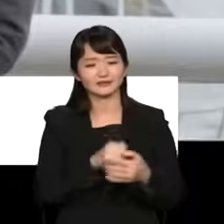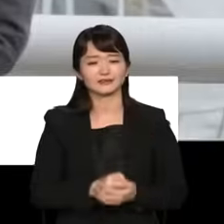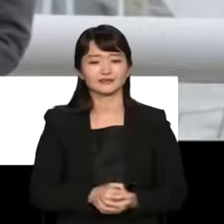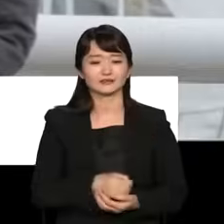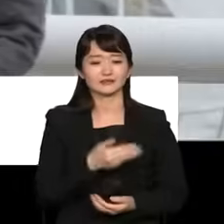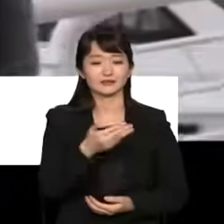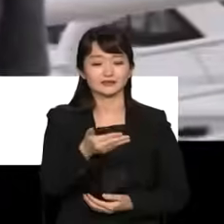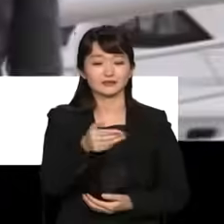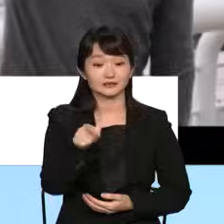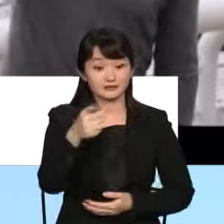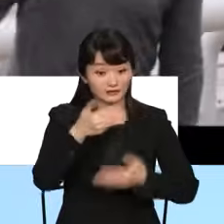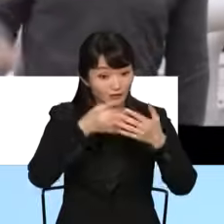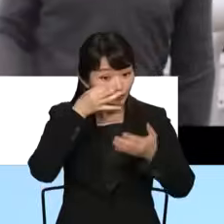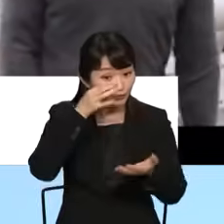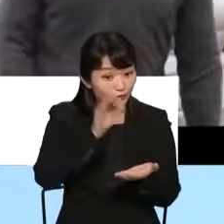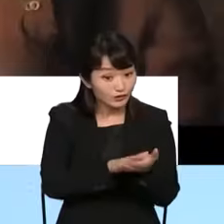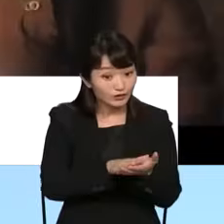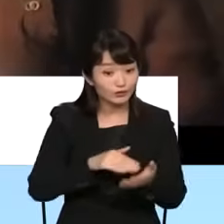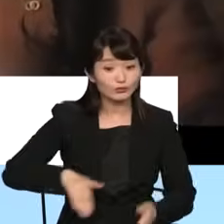很高兴你看过那个电影。